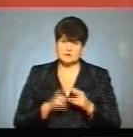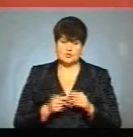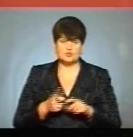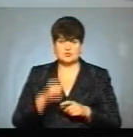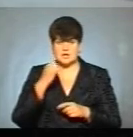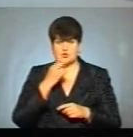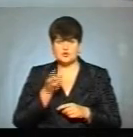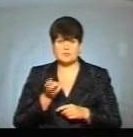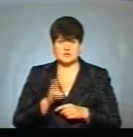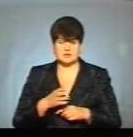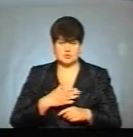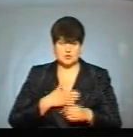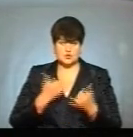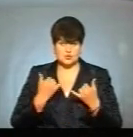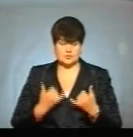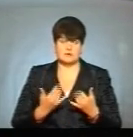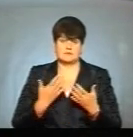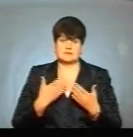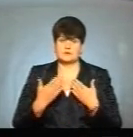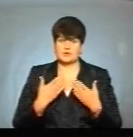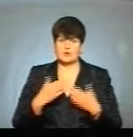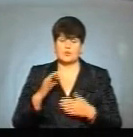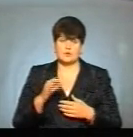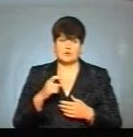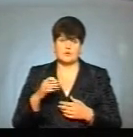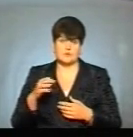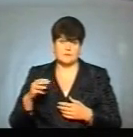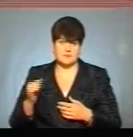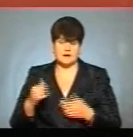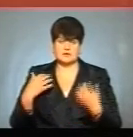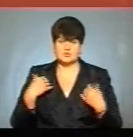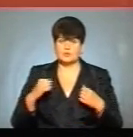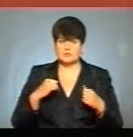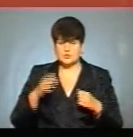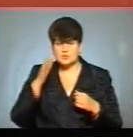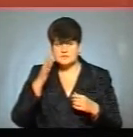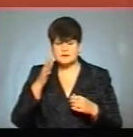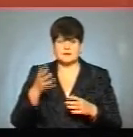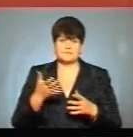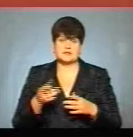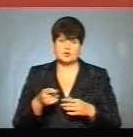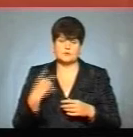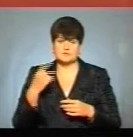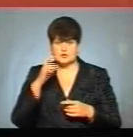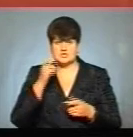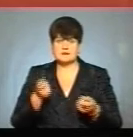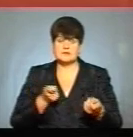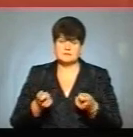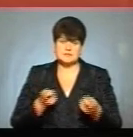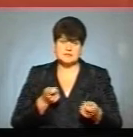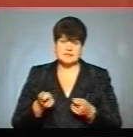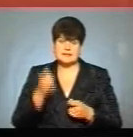вам дякую, що прийшли до нас сьогодні. Я нагадаю, ми спілкувалися з Ольгою Хомою, начальницею управління освіти і науки Тернопільської